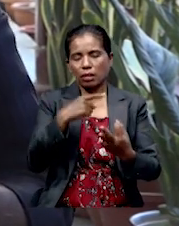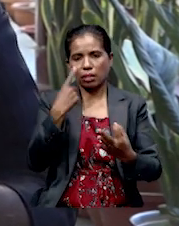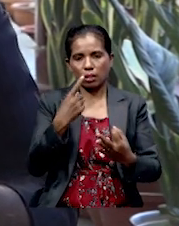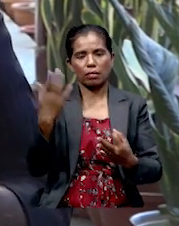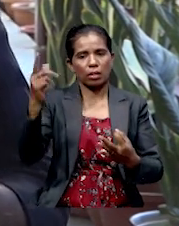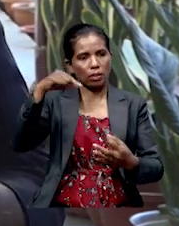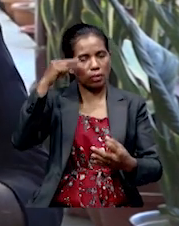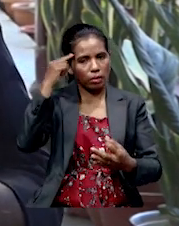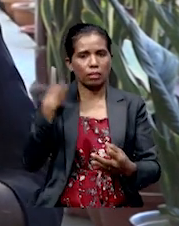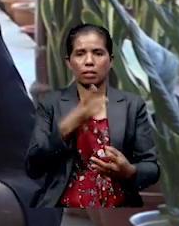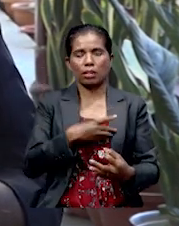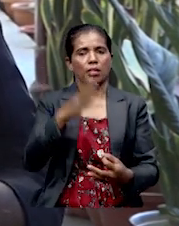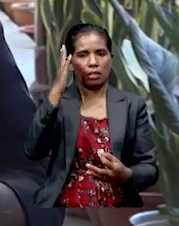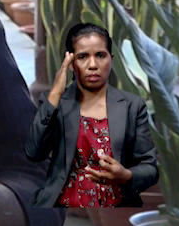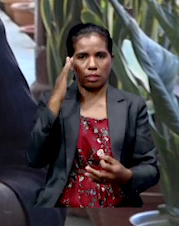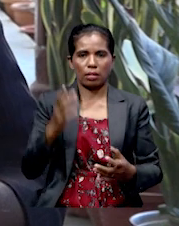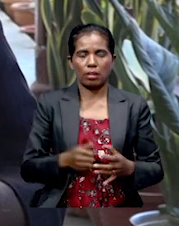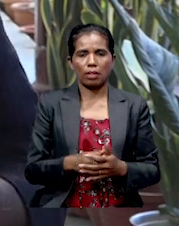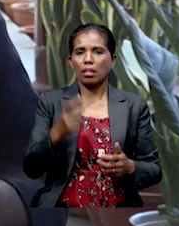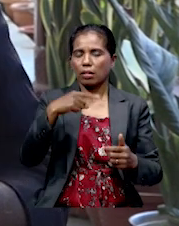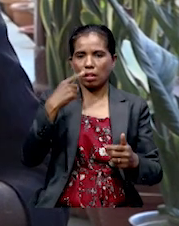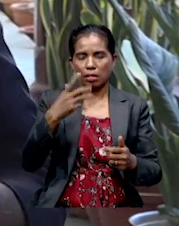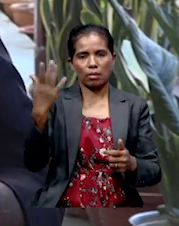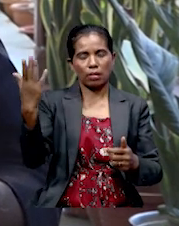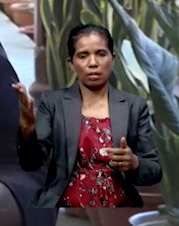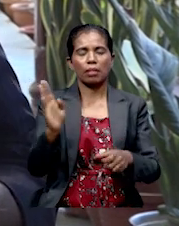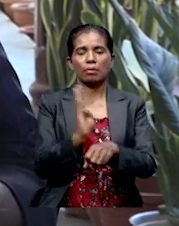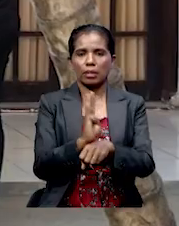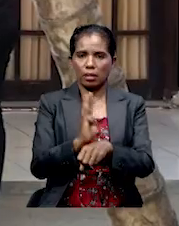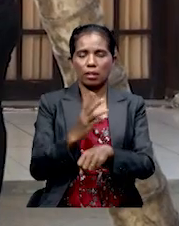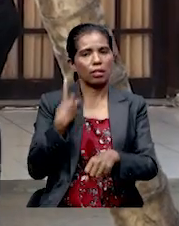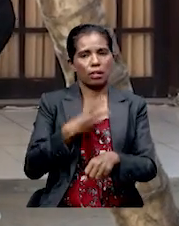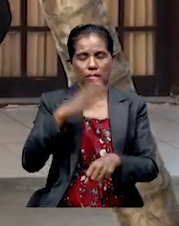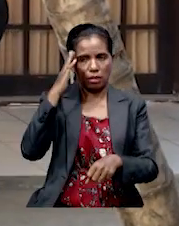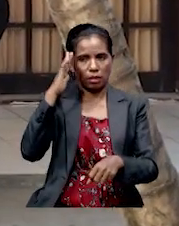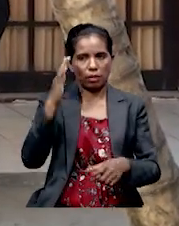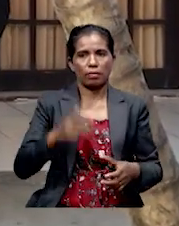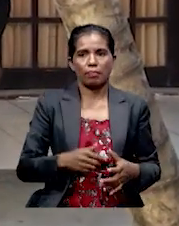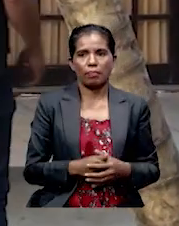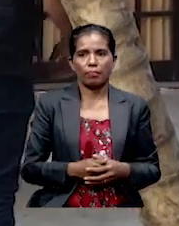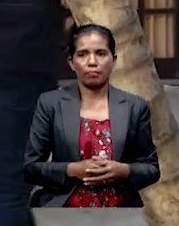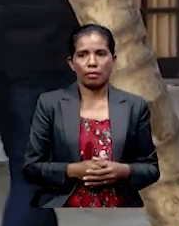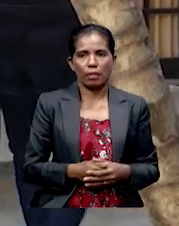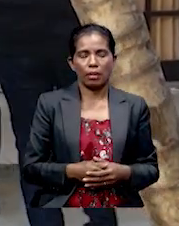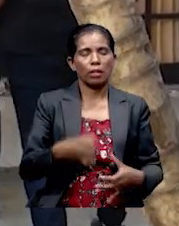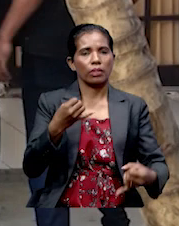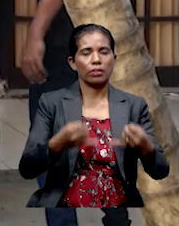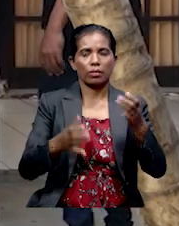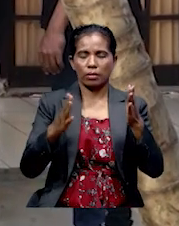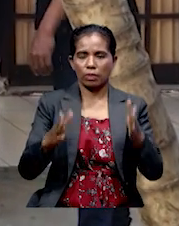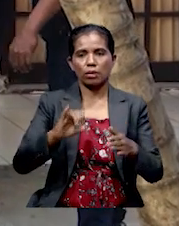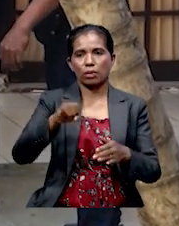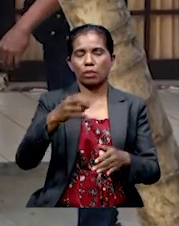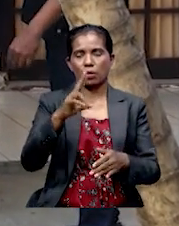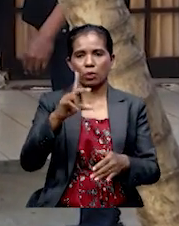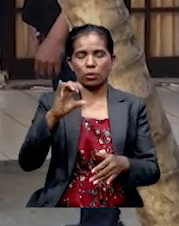ia governu itu hati ni. Sesi maka ia negosiante itu hati ni. Além de né, jurista Julio Crispin